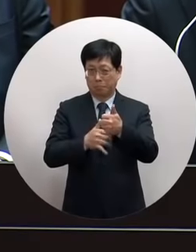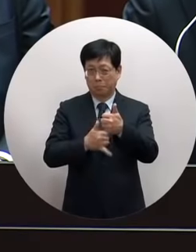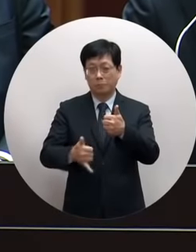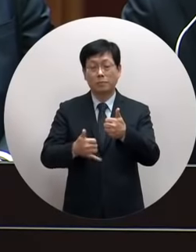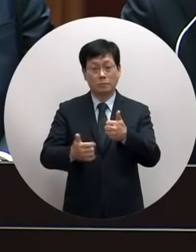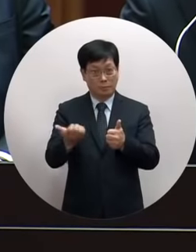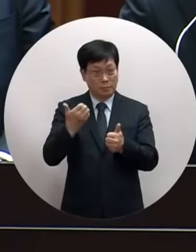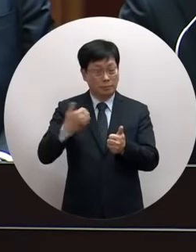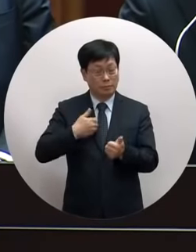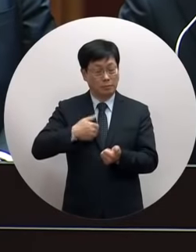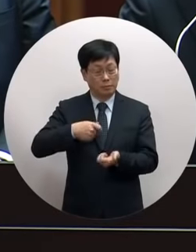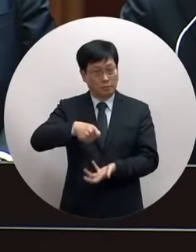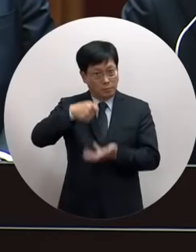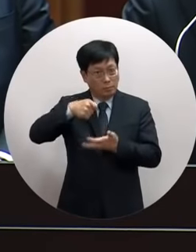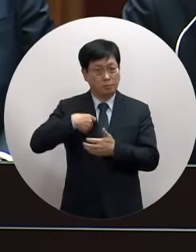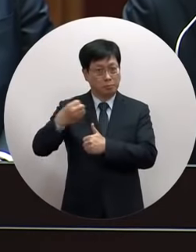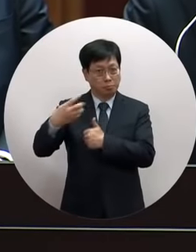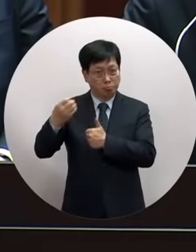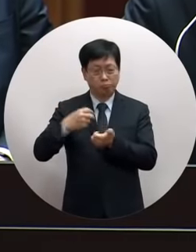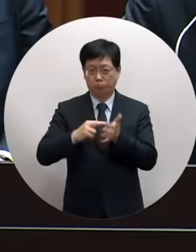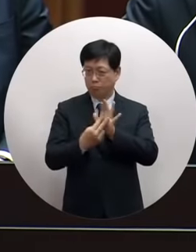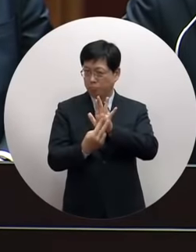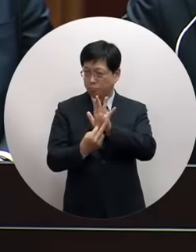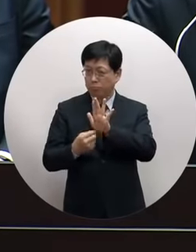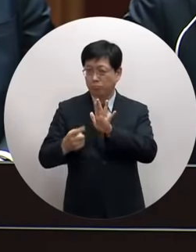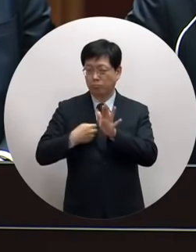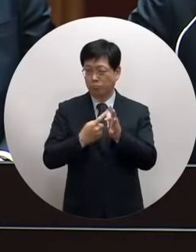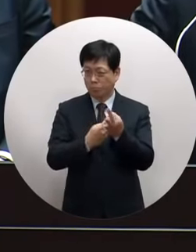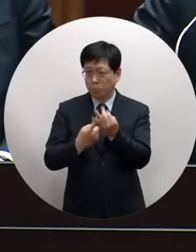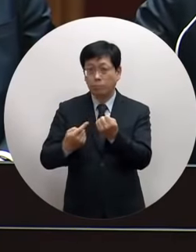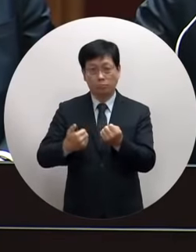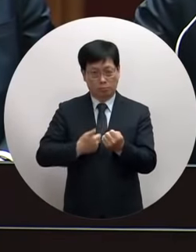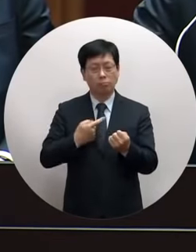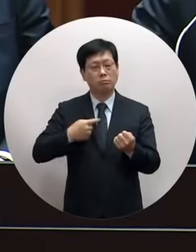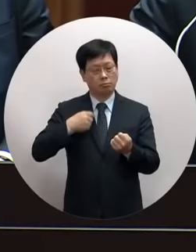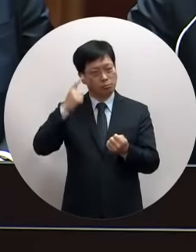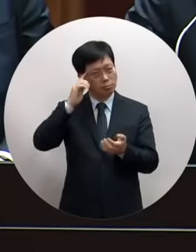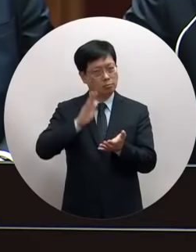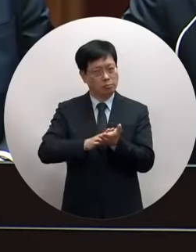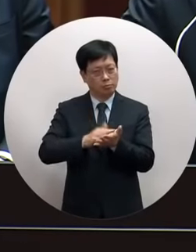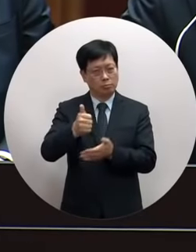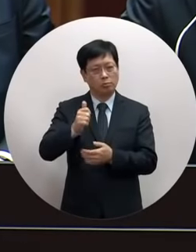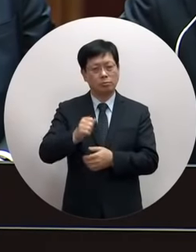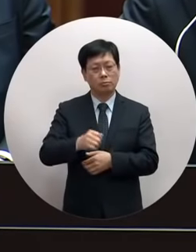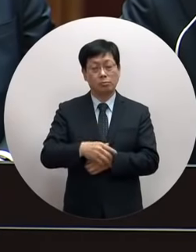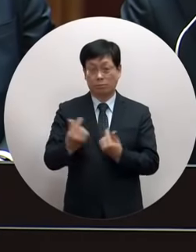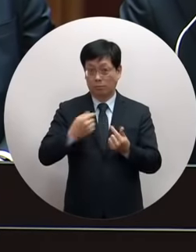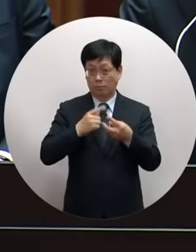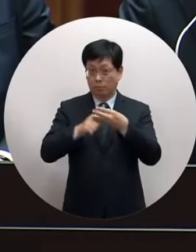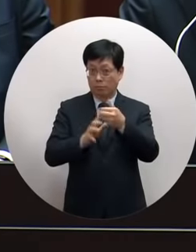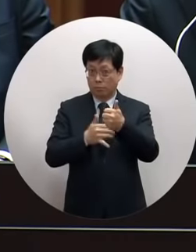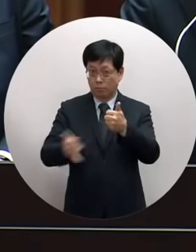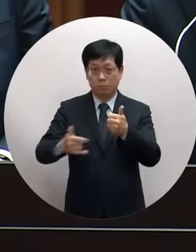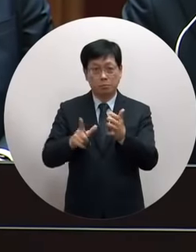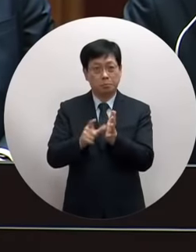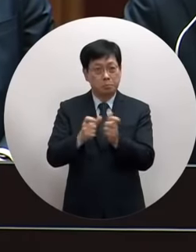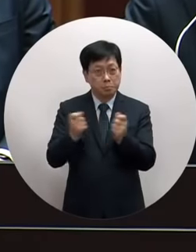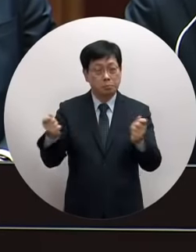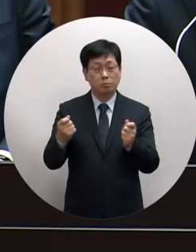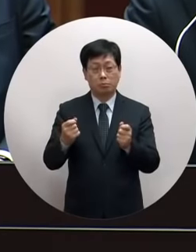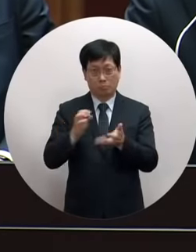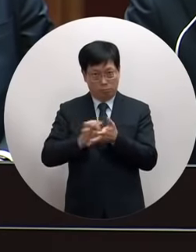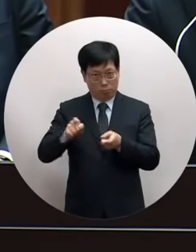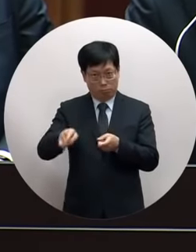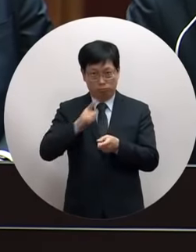员，您刚才所指教、所表述的这一些，我非常的肯定。尤其对于王委员长期以这